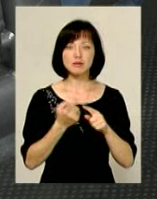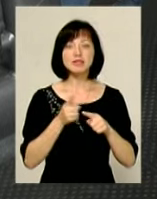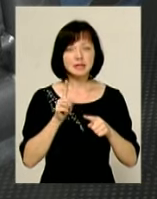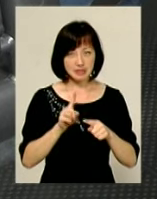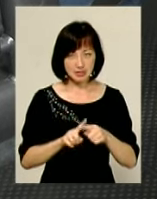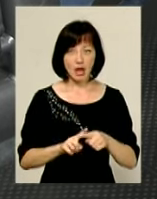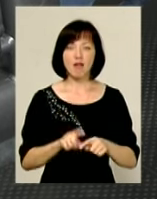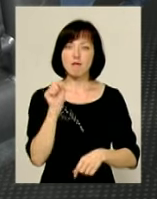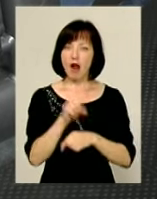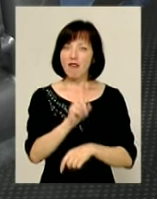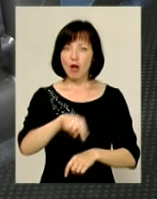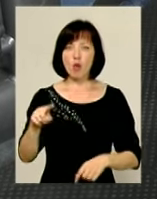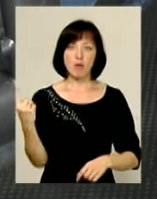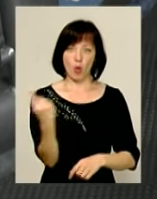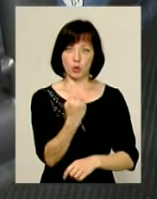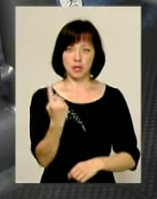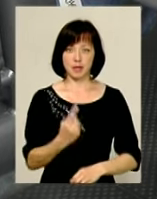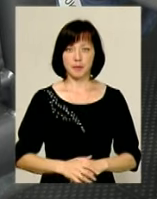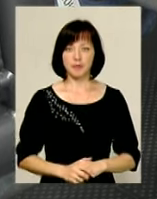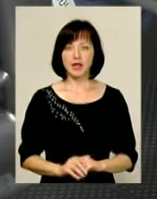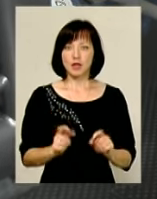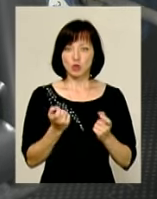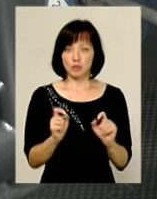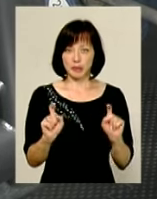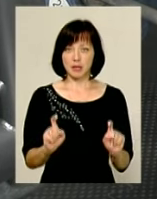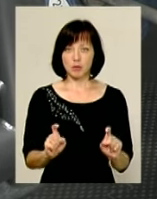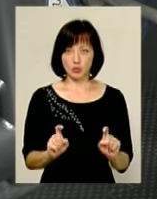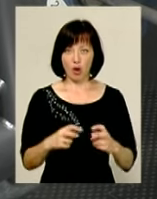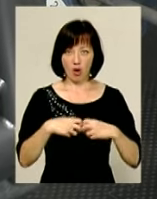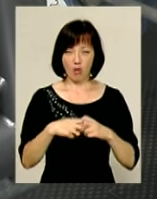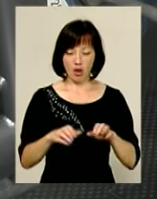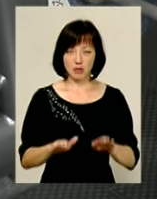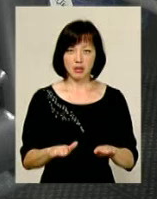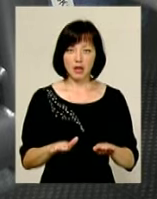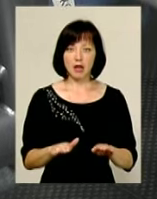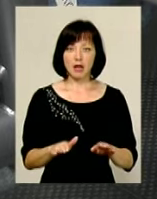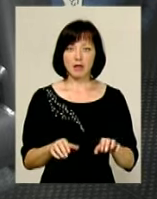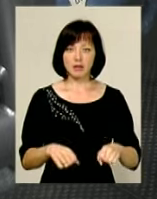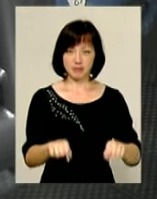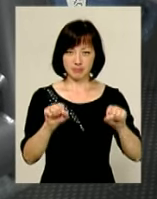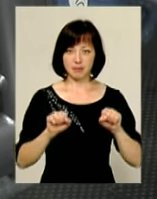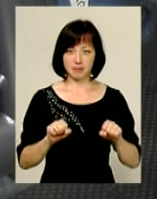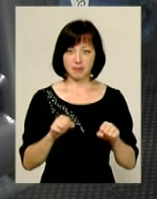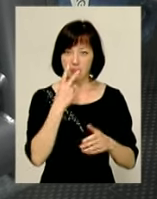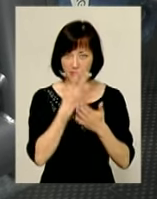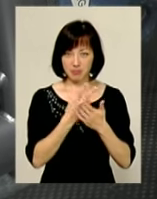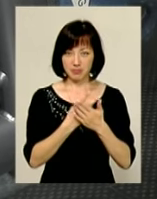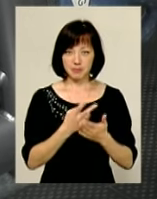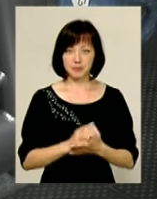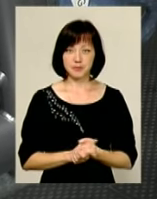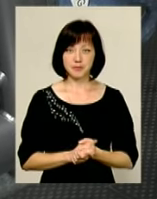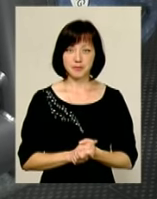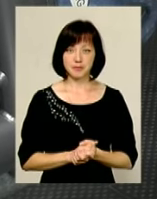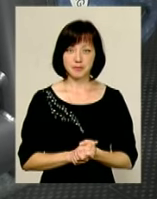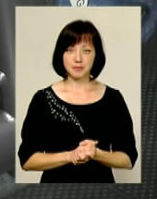у паурліфтингу вправа номер один. Подсаживаемся чуть в коленях, штангу накрываем. Ну,